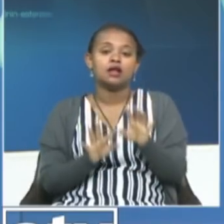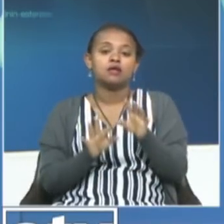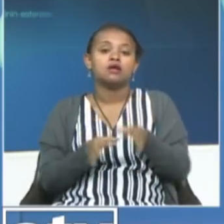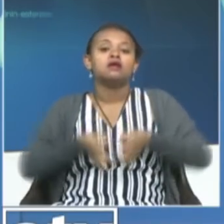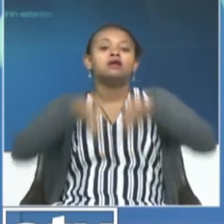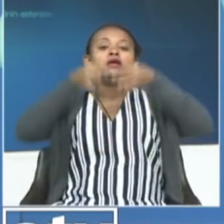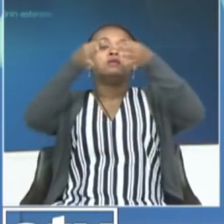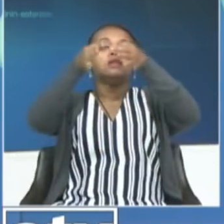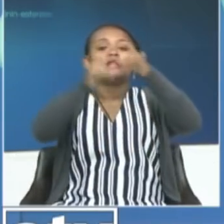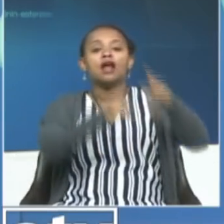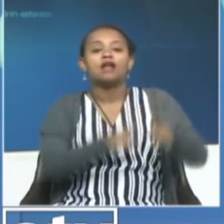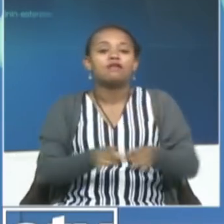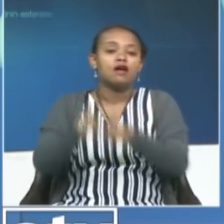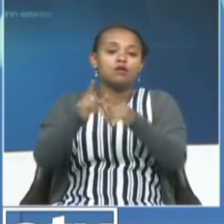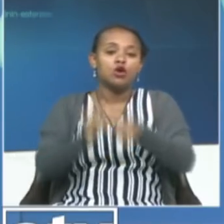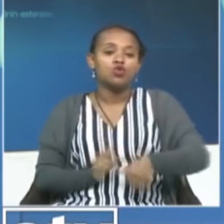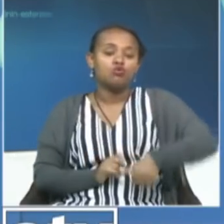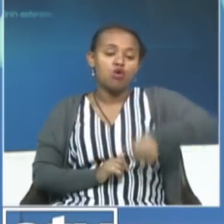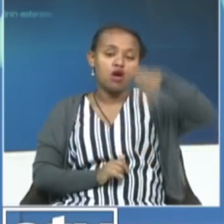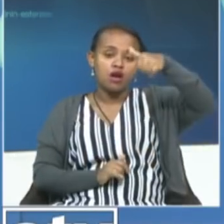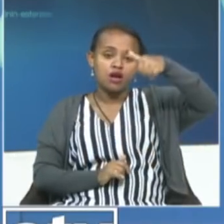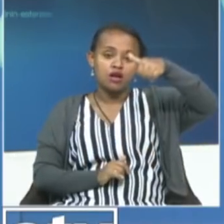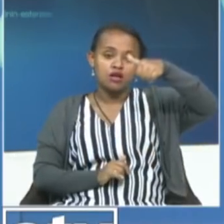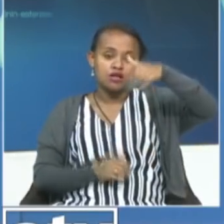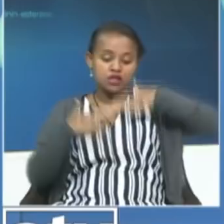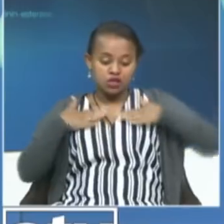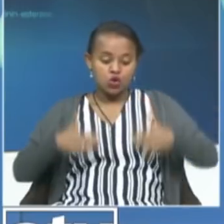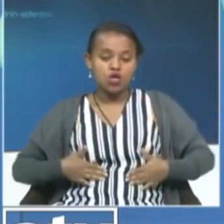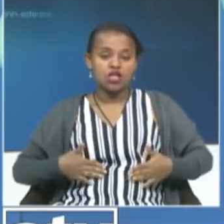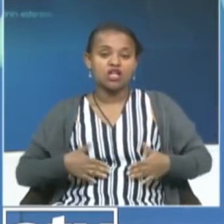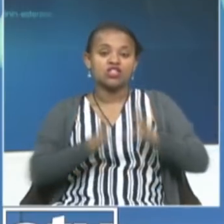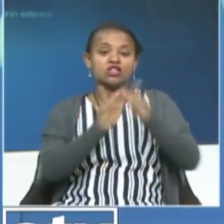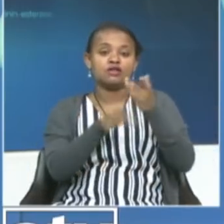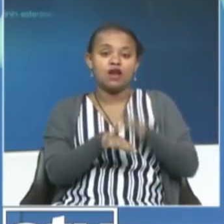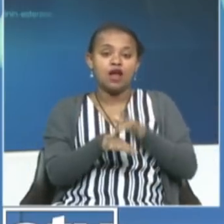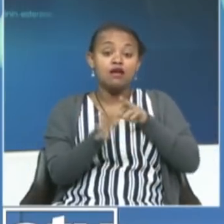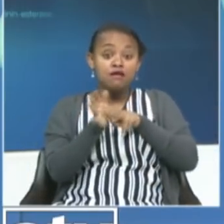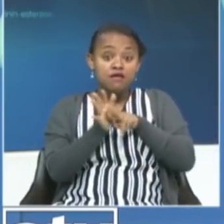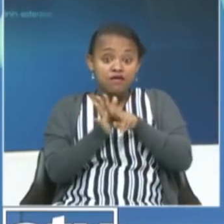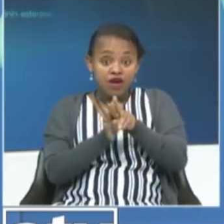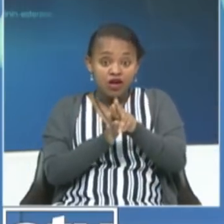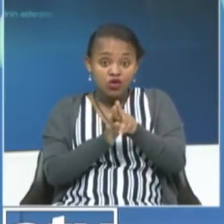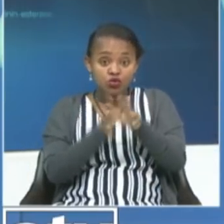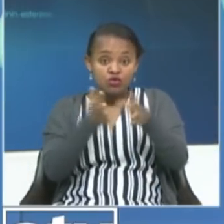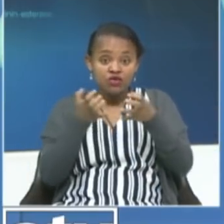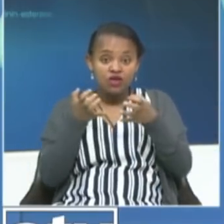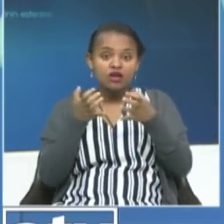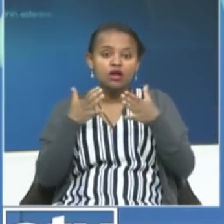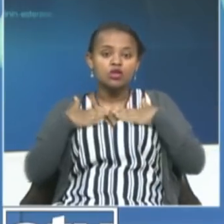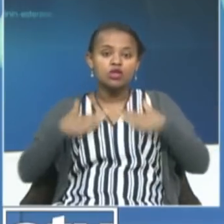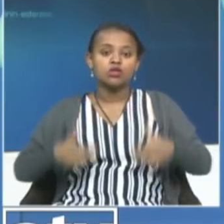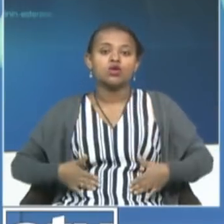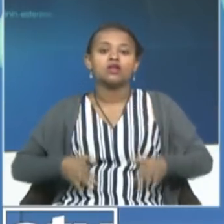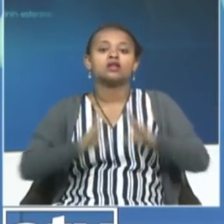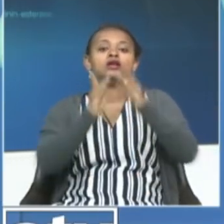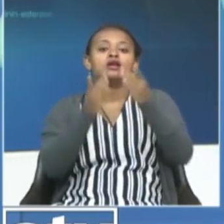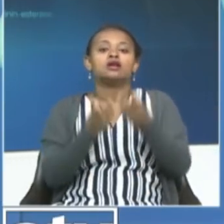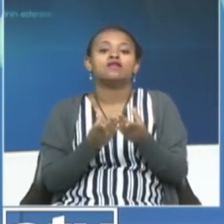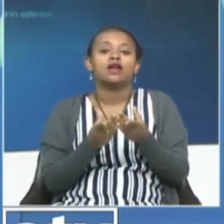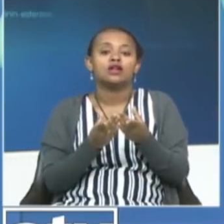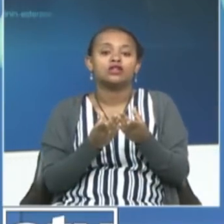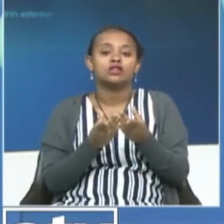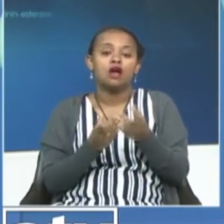በመተላለፊያ መንገዱ በዋናነት ሰውነታችን ክፍል ላይ ሄዶ ቫይረሱ የሚፈልጋቸው የሰውነት ክፍላችን